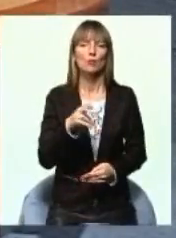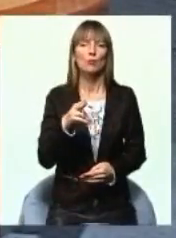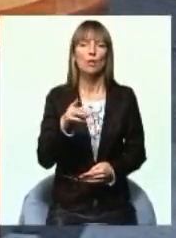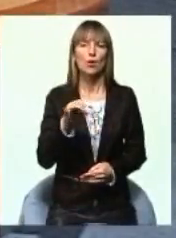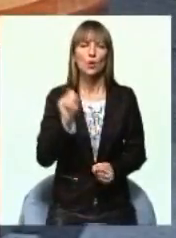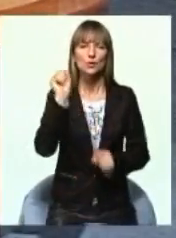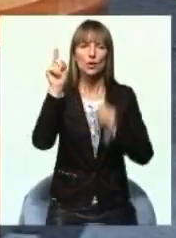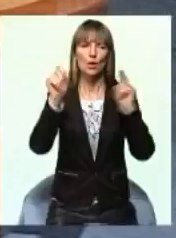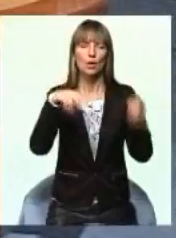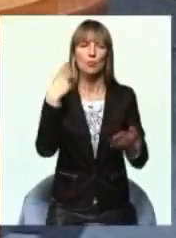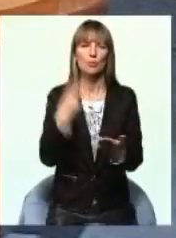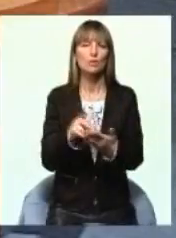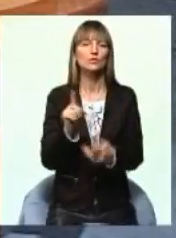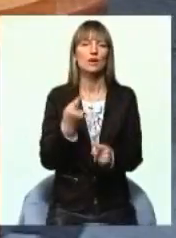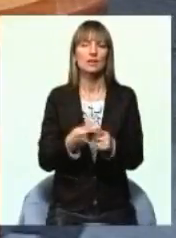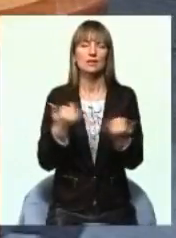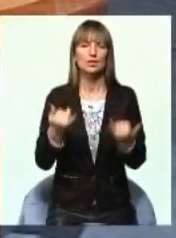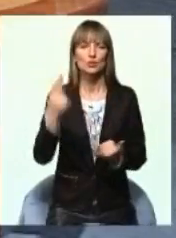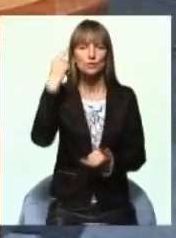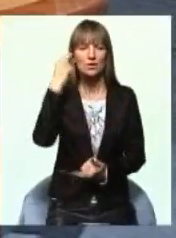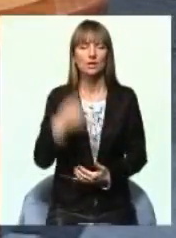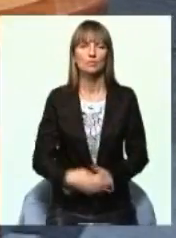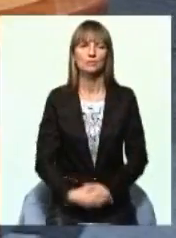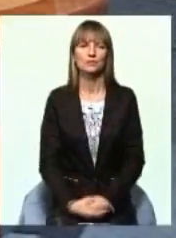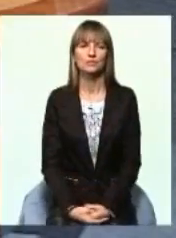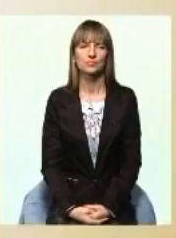що ж це за явище, зараз і довідаємося.